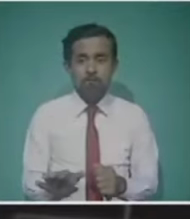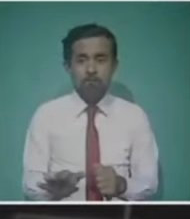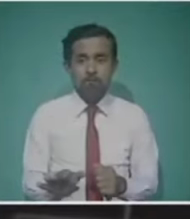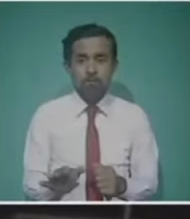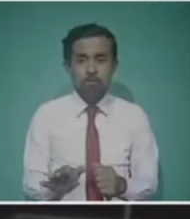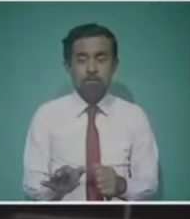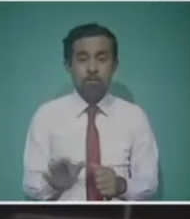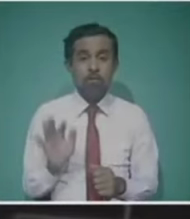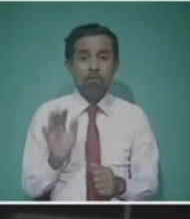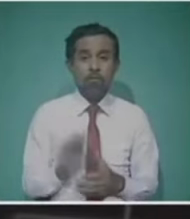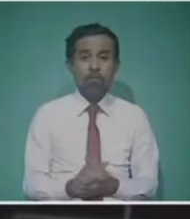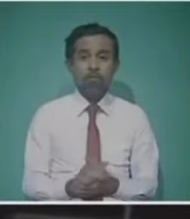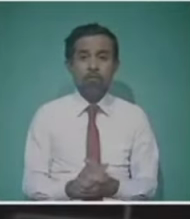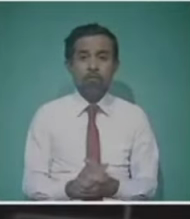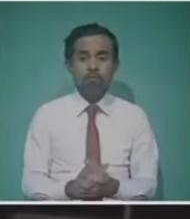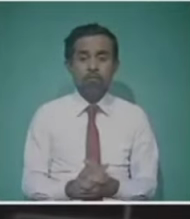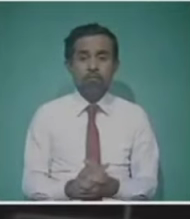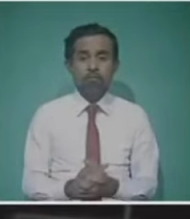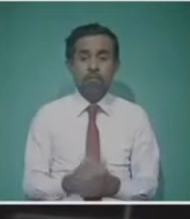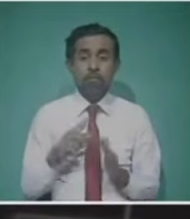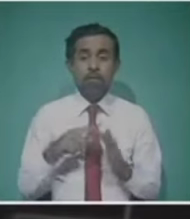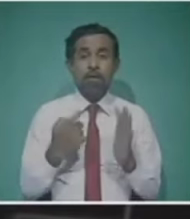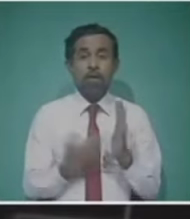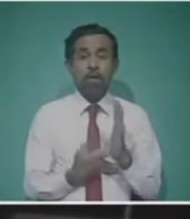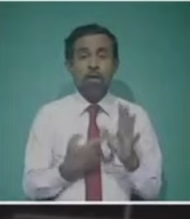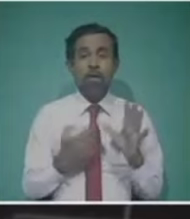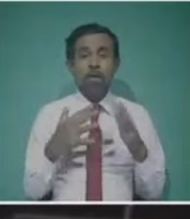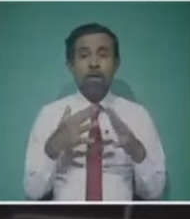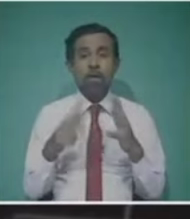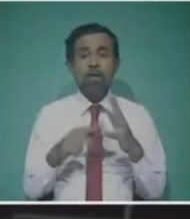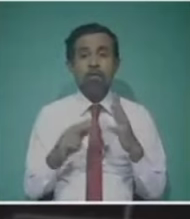முக்கியமாக ஏராவூரில் இருக்கிற ஒரு